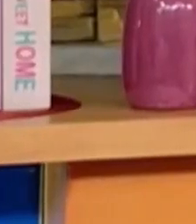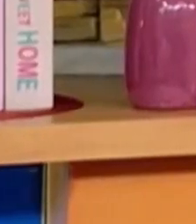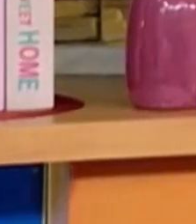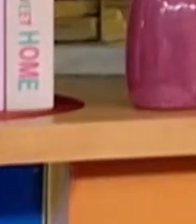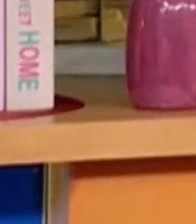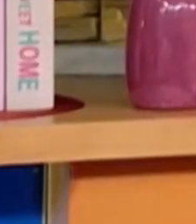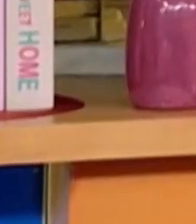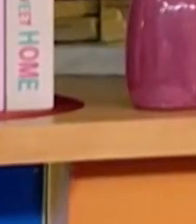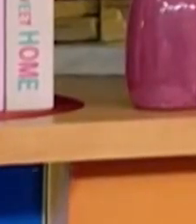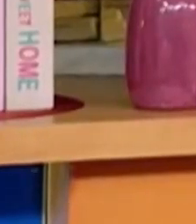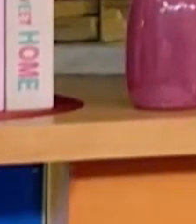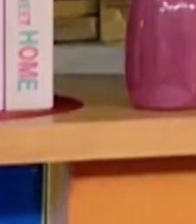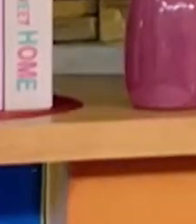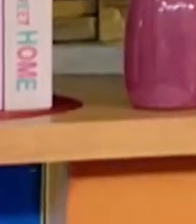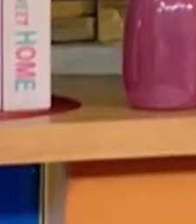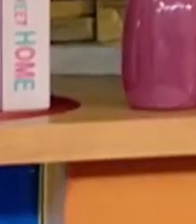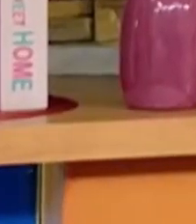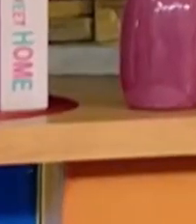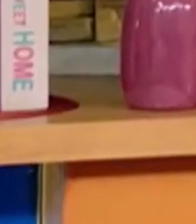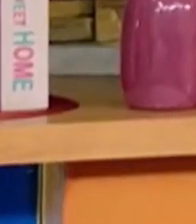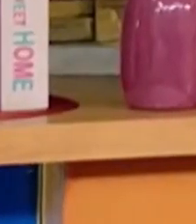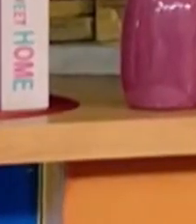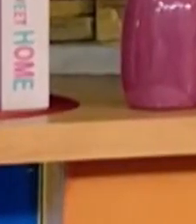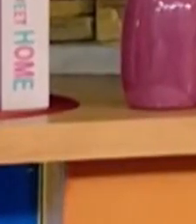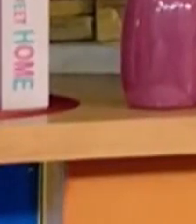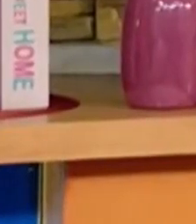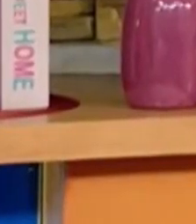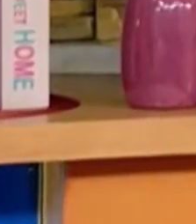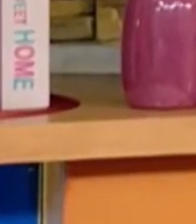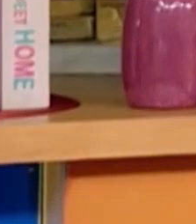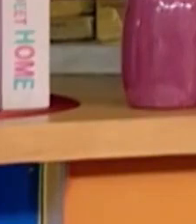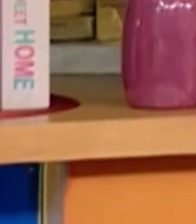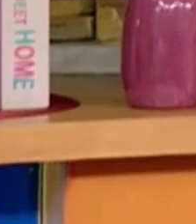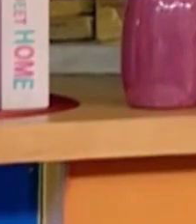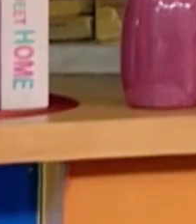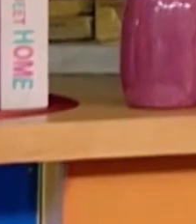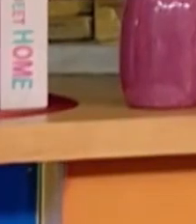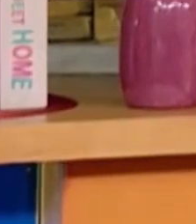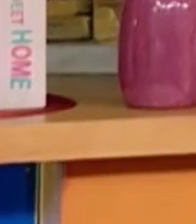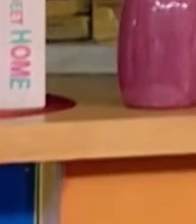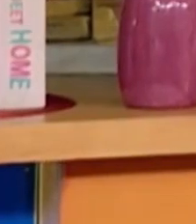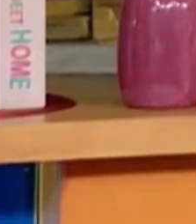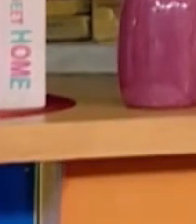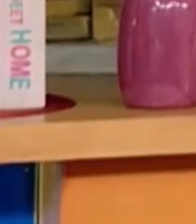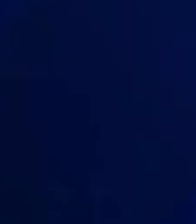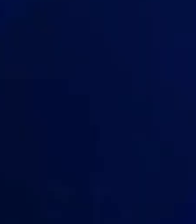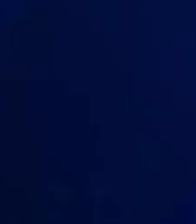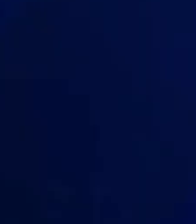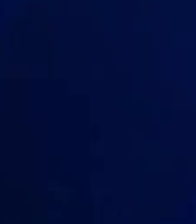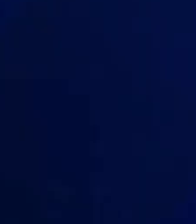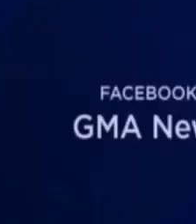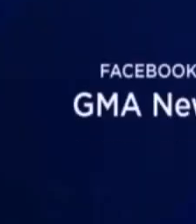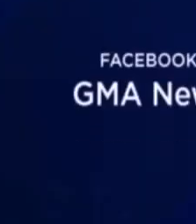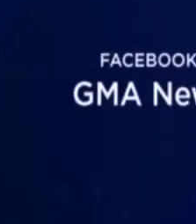kaming masubaybayan sa GMA Pinoy TV at www.gmanews.tv.